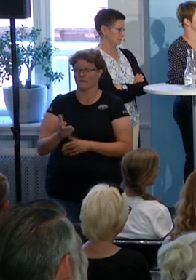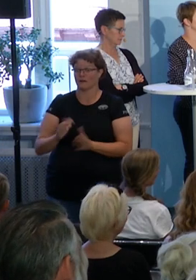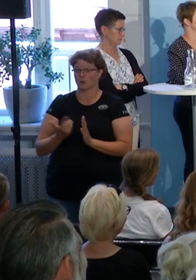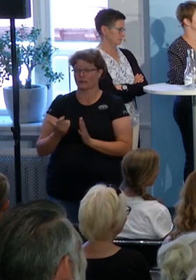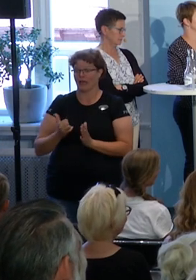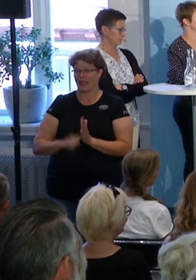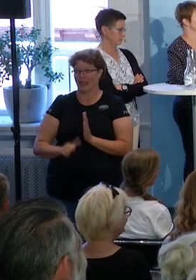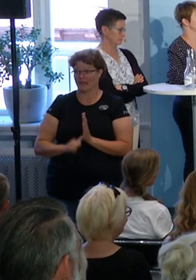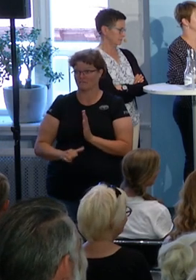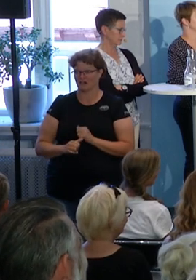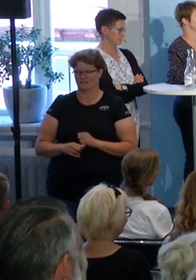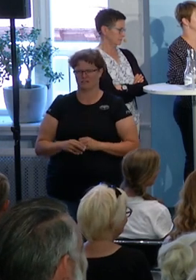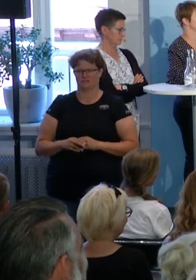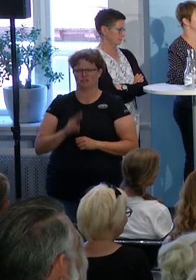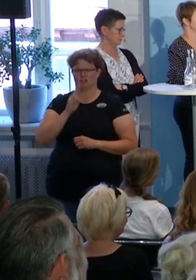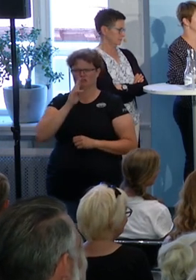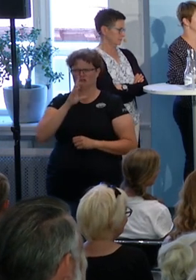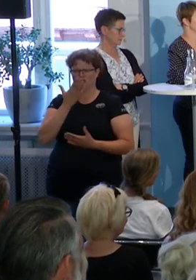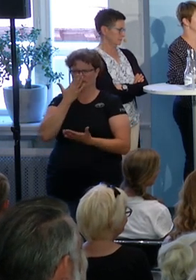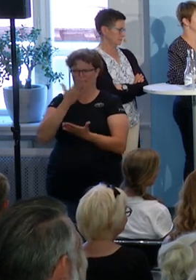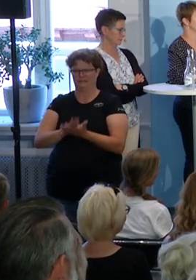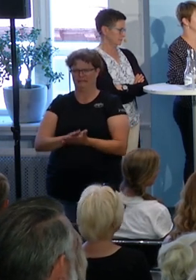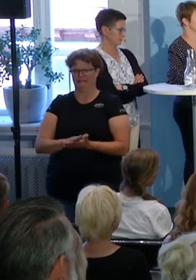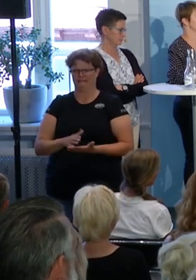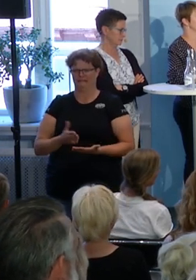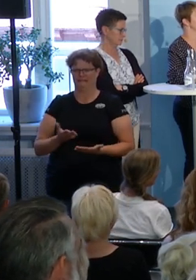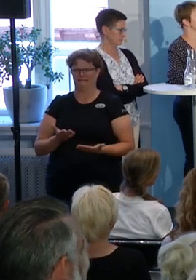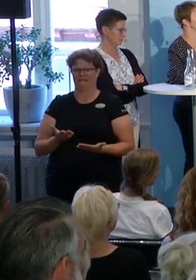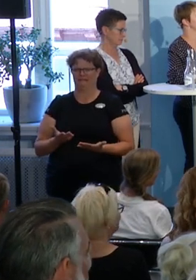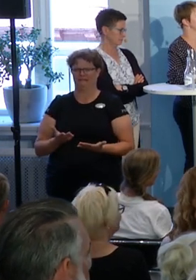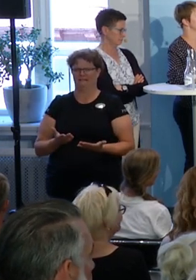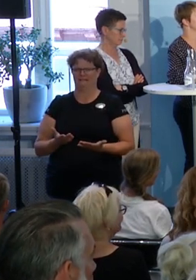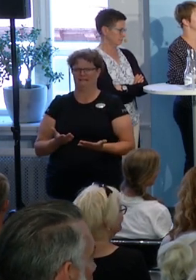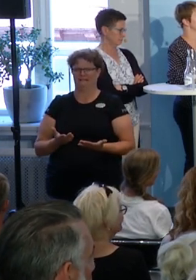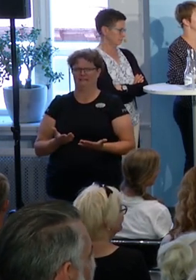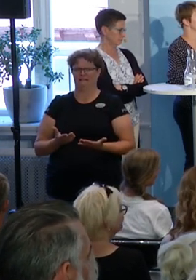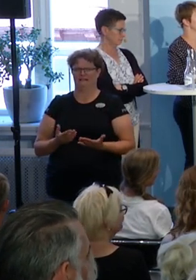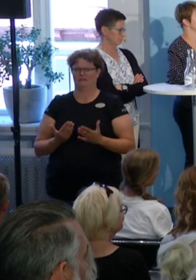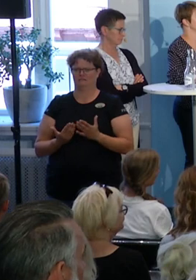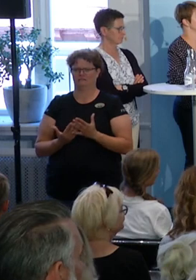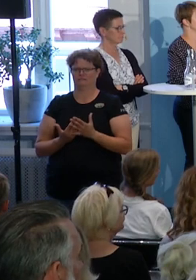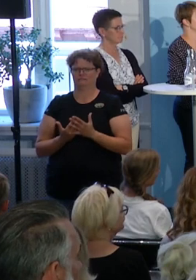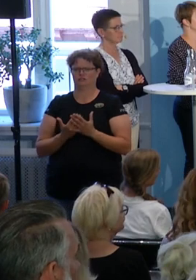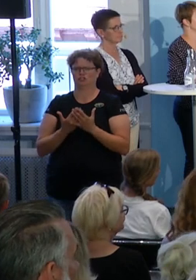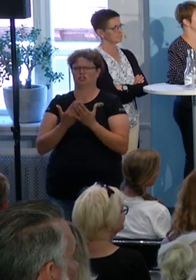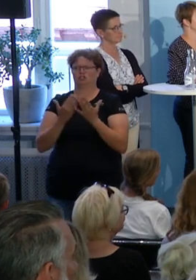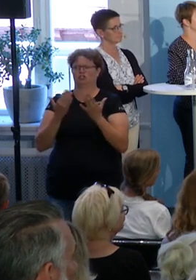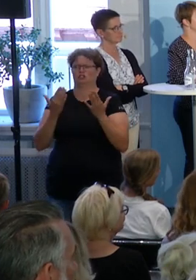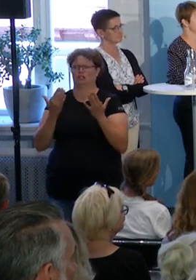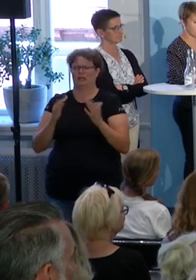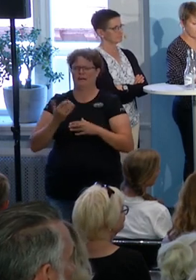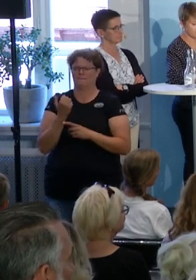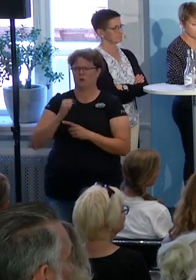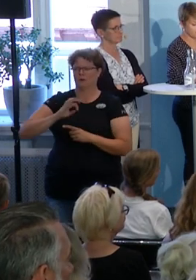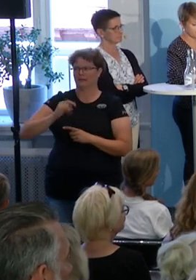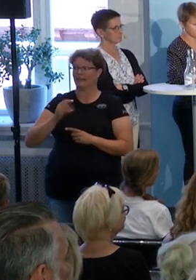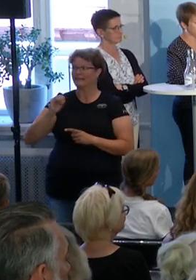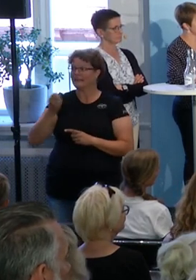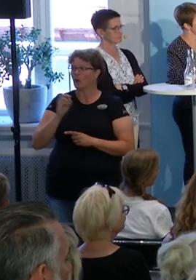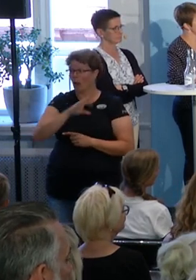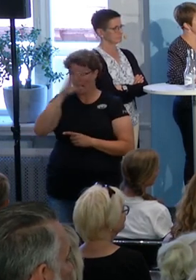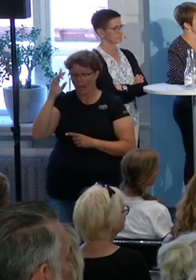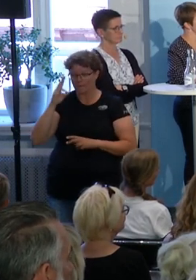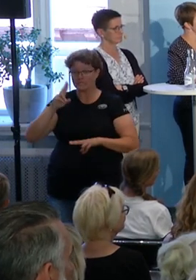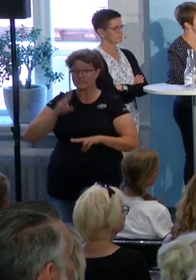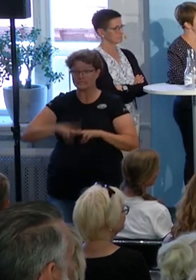Alltså det är något ny bild av gryende brottslighet när en nioåring sitter